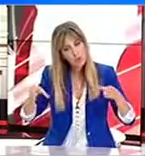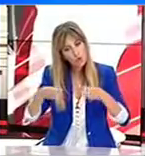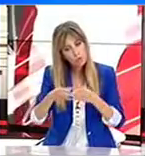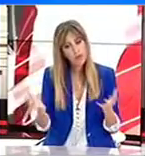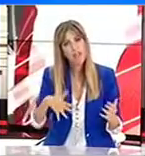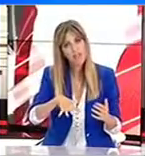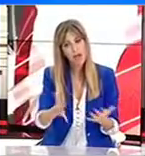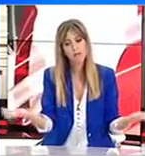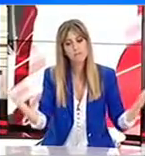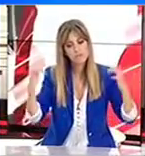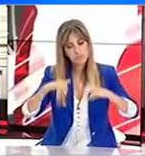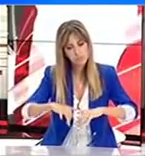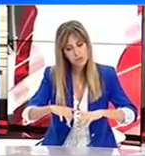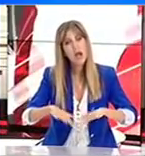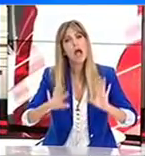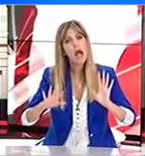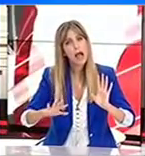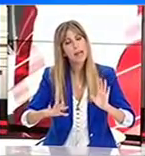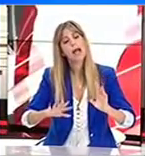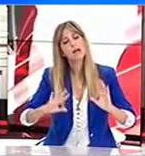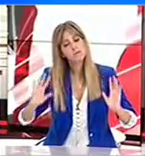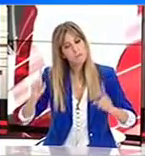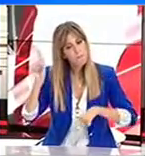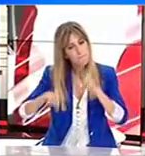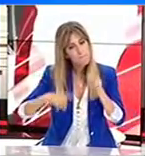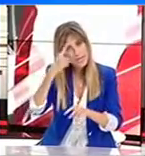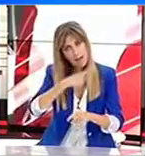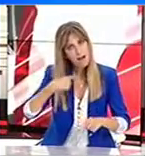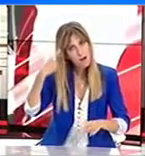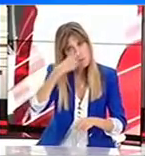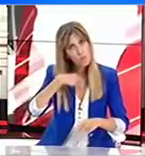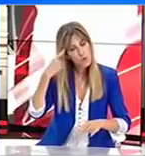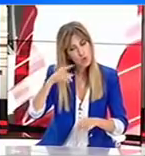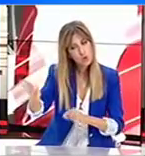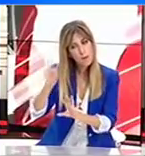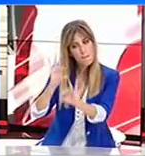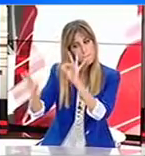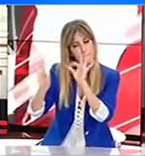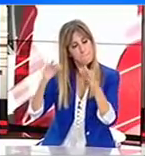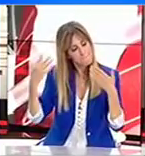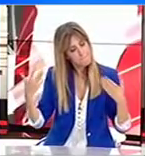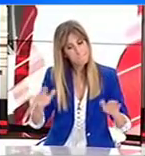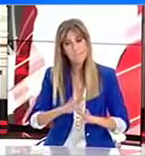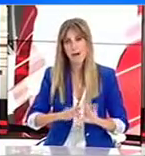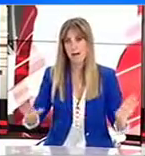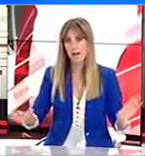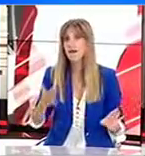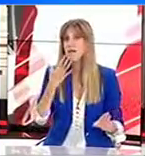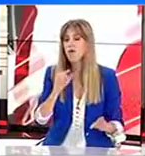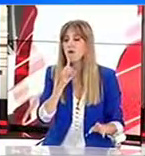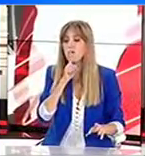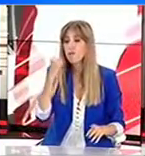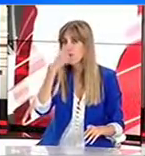Θα στηρίξουμε λοιπόν πρόσωπα και δυνάμεις που έχουν αποδείξει μέσα από την δράση τους στον αυτοδιοικητικό